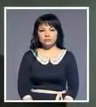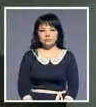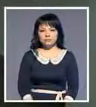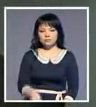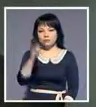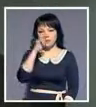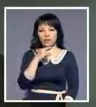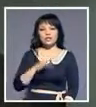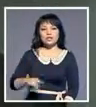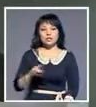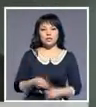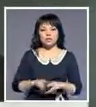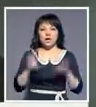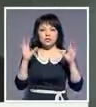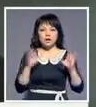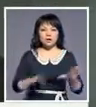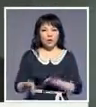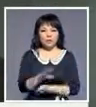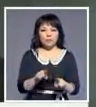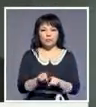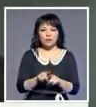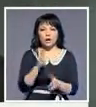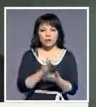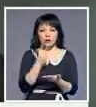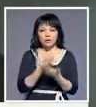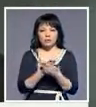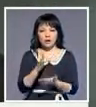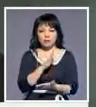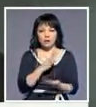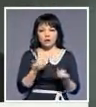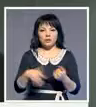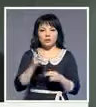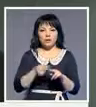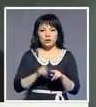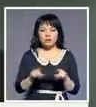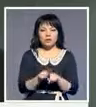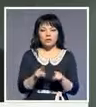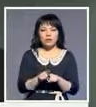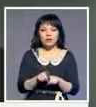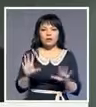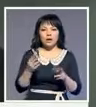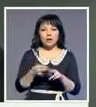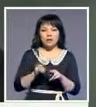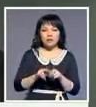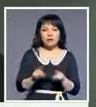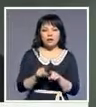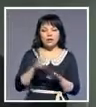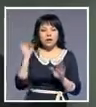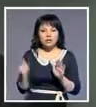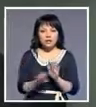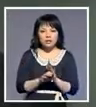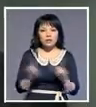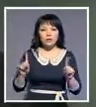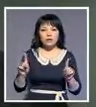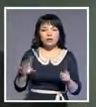Қазақстан Республикасының парламентіне заң жобасы ретінде екі жоба ғана енгізілді. Сол кезінде 20 жыл тарихта. А оның алдында